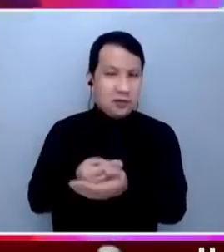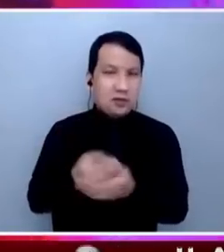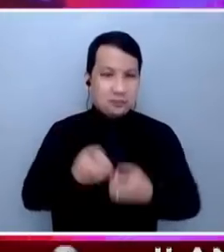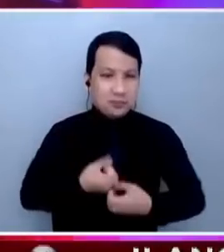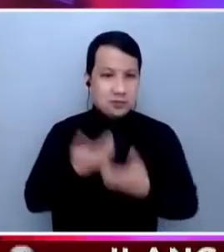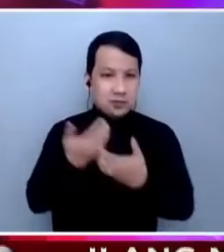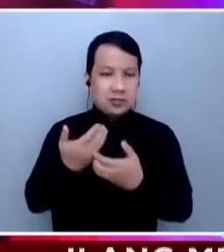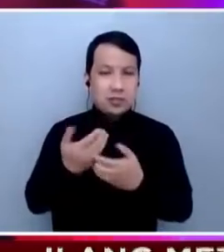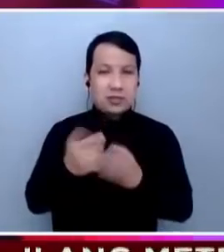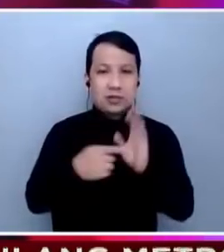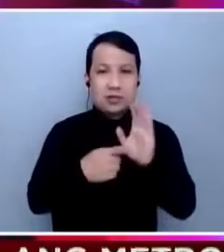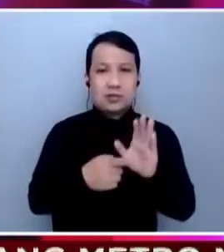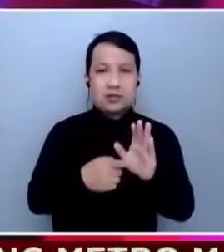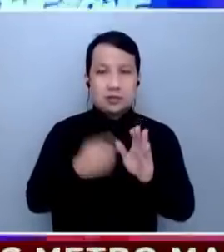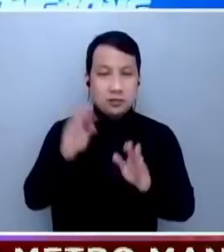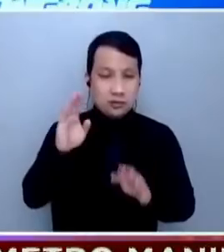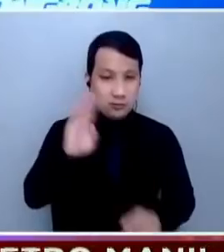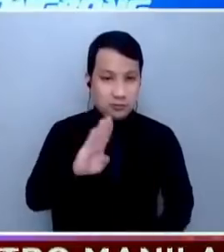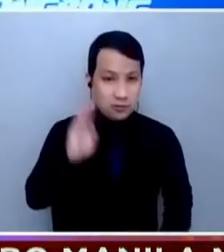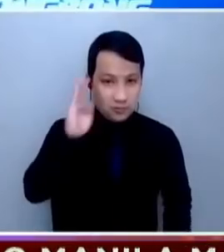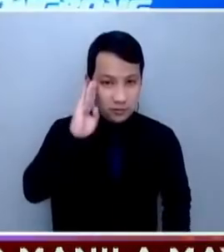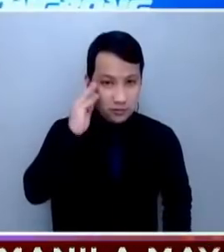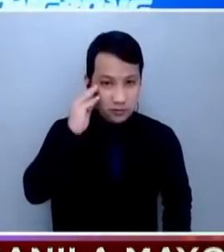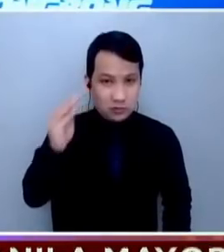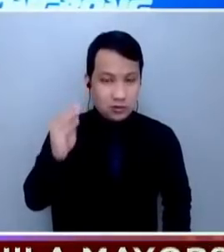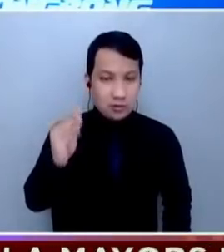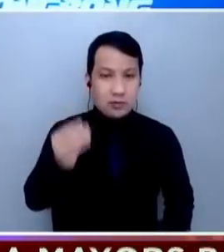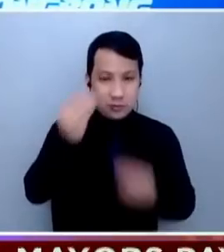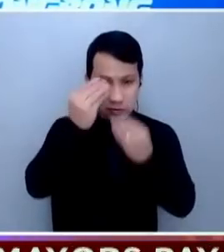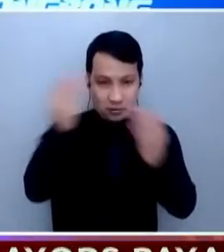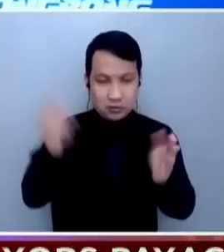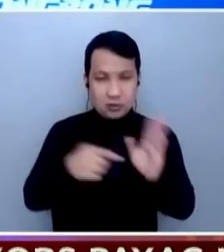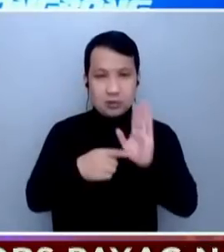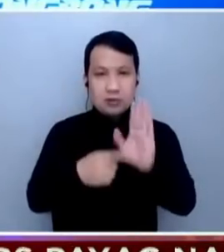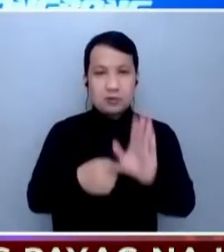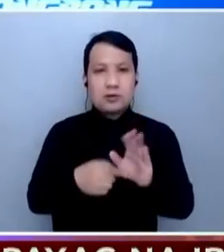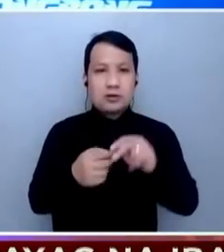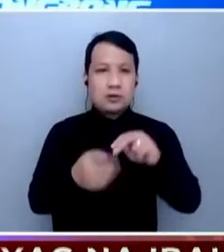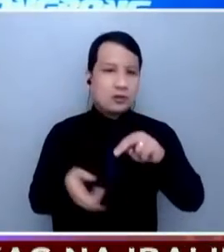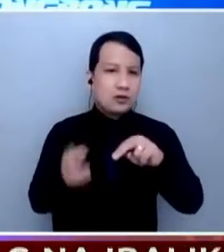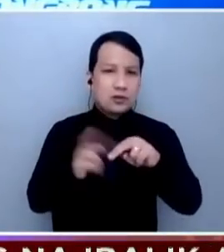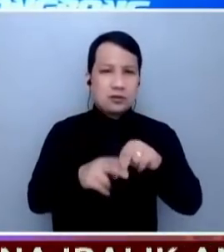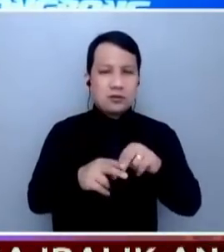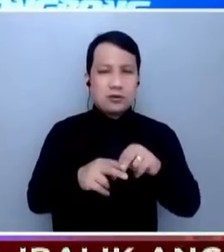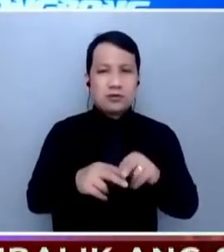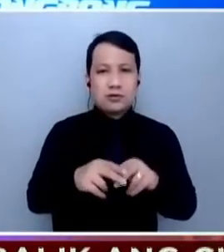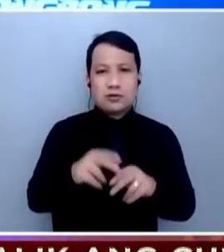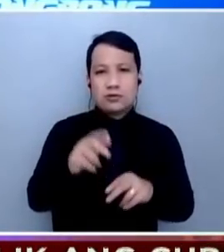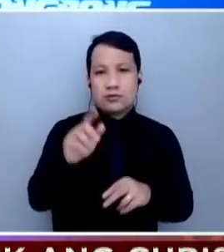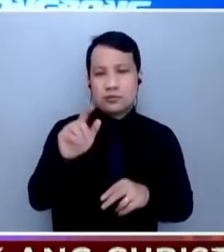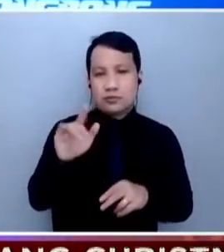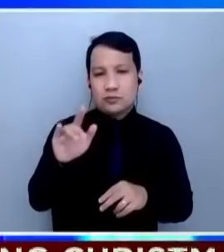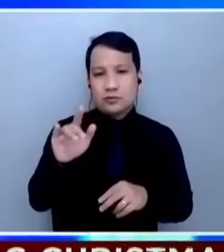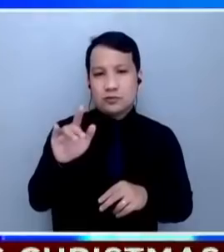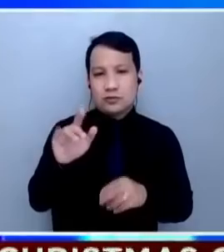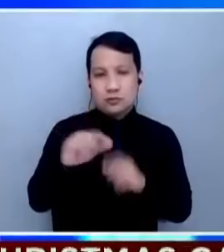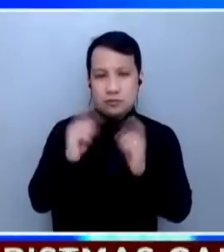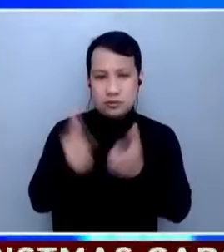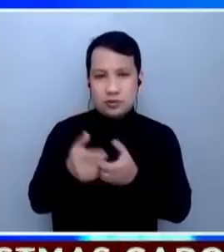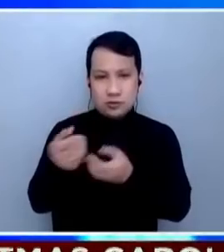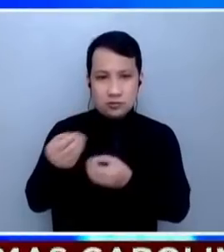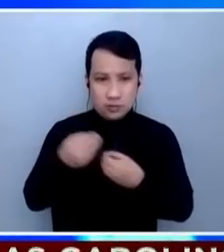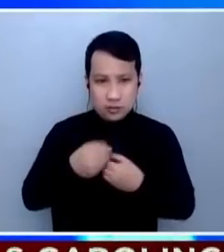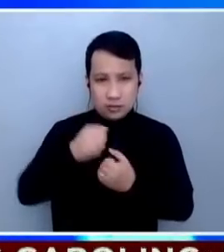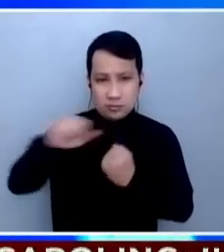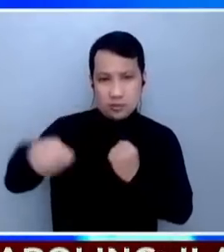press release ang kampo ni Ferdinand Marcos Jr. na nagsasabing dagdag na 25 cause-oriented groups ang nagbigay ng